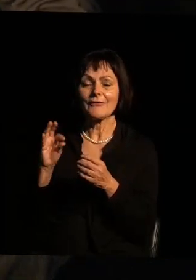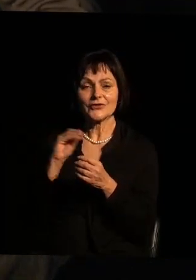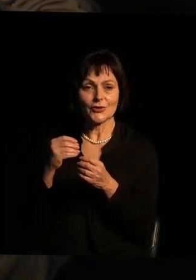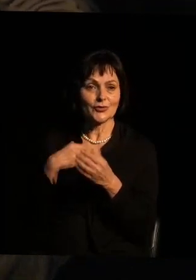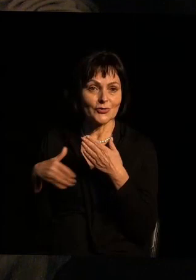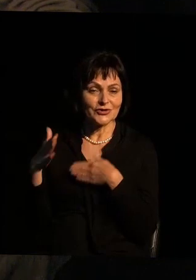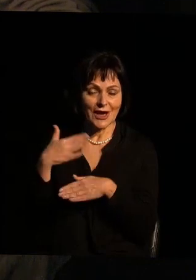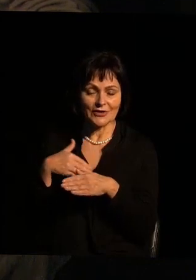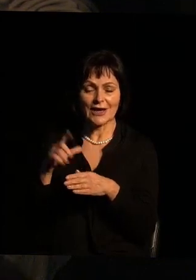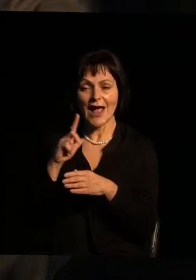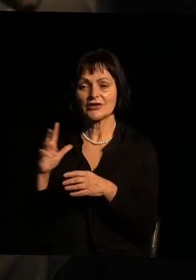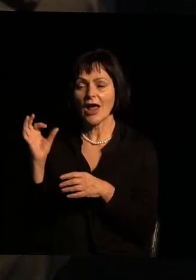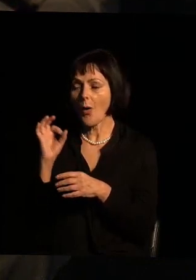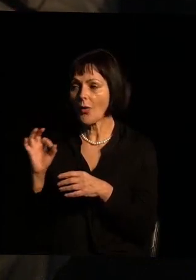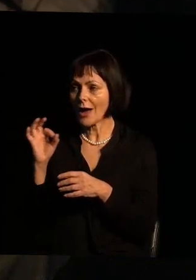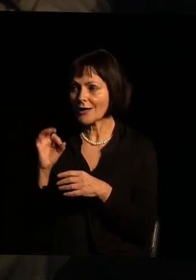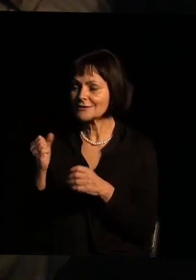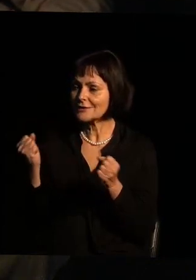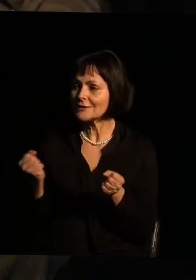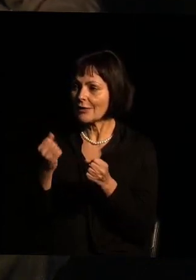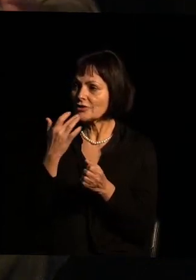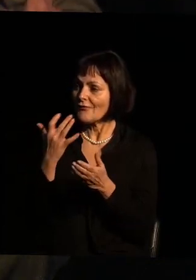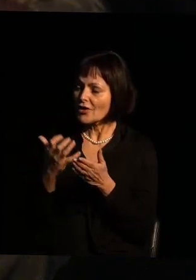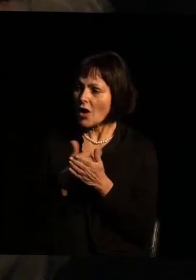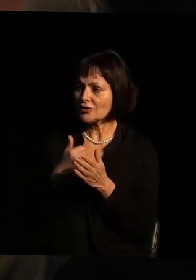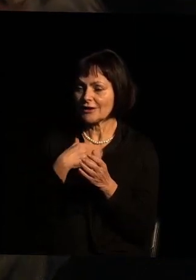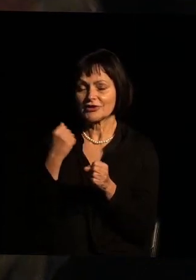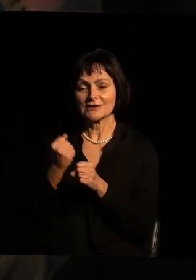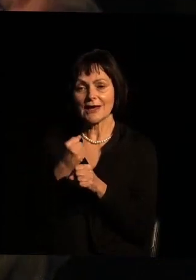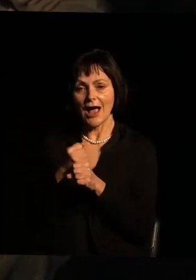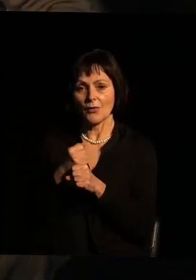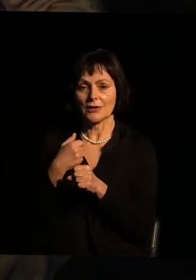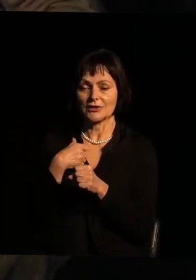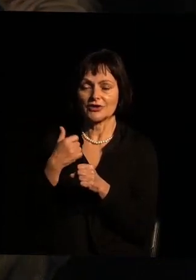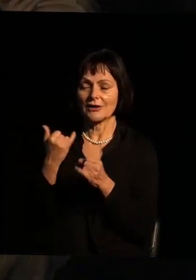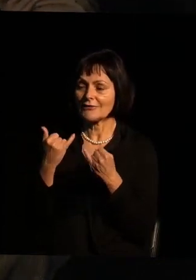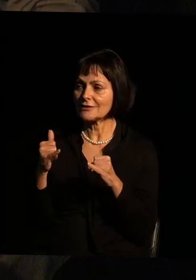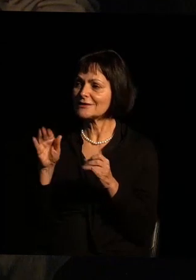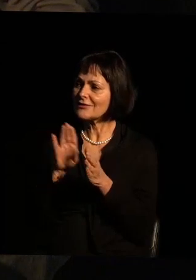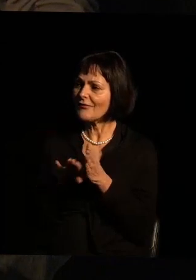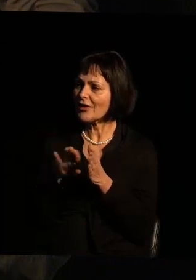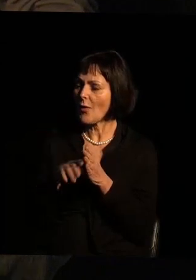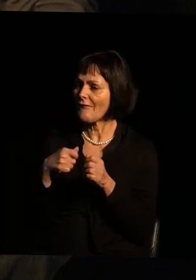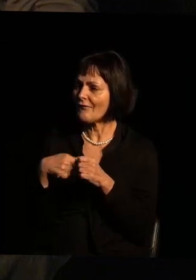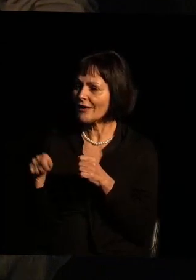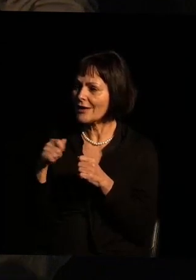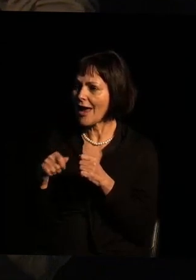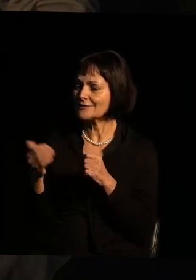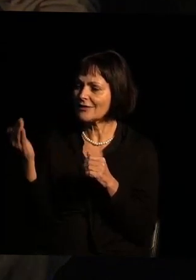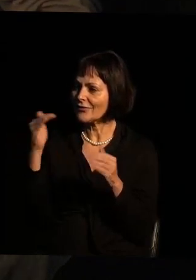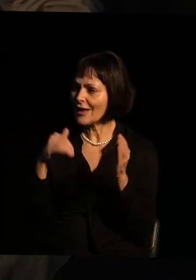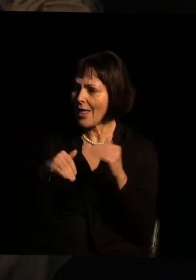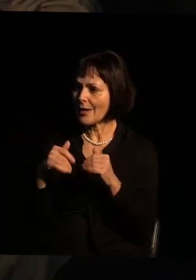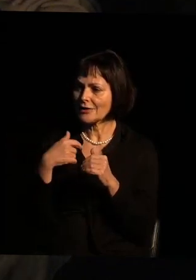to cieszy. Każdą okazję staram się wykorzystać, czy to w skałkach, czy to na dry toolingu, czy nawet takie zwykłe wyjazdy gdzieś w Tatra,